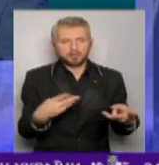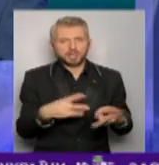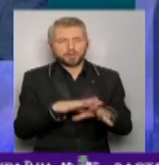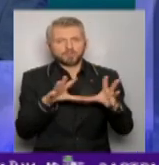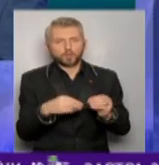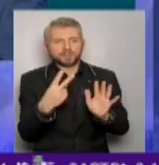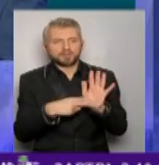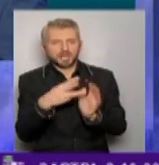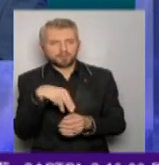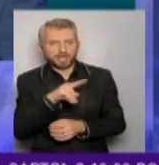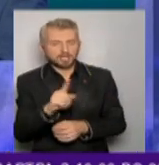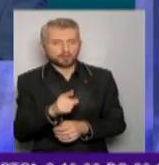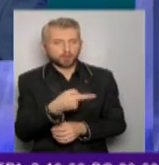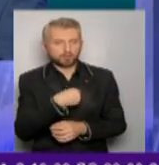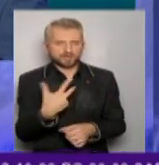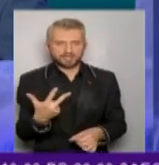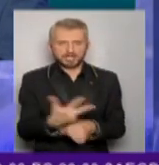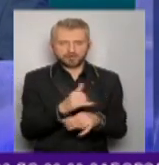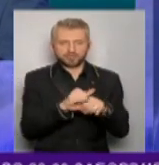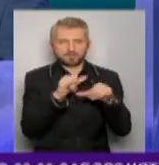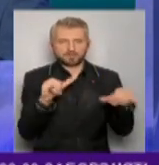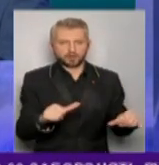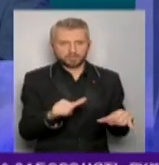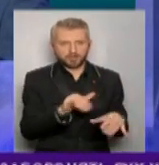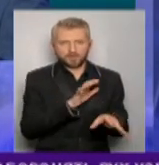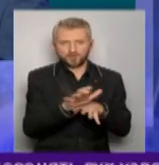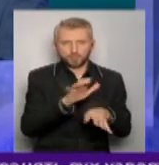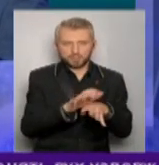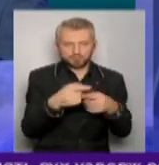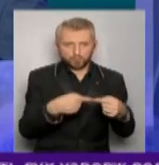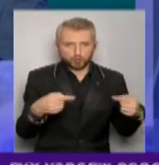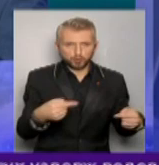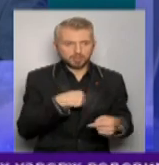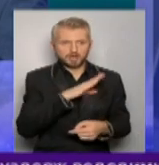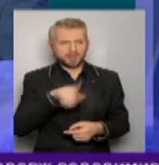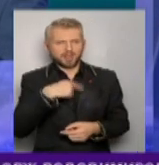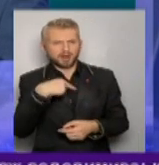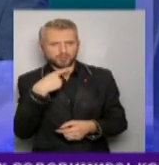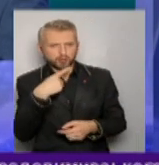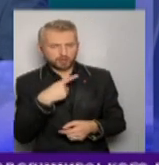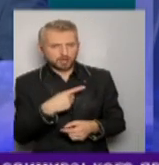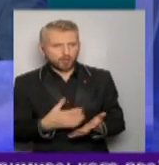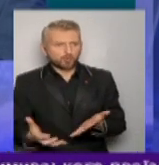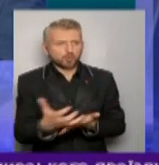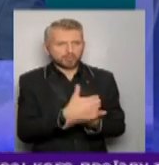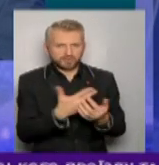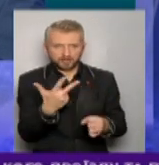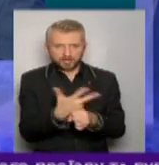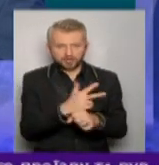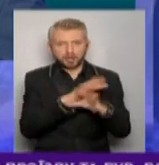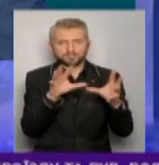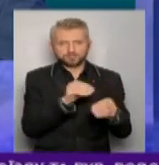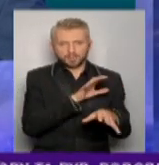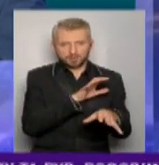70 мільярдів для того, щоб ми втричі збільшили валове виробництво продукції. Я не кажу врожайність втричі, валове виробництво продукції. В основному